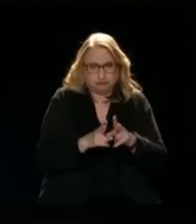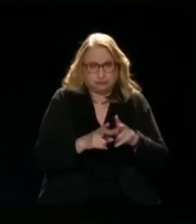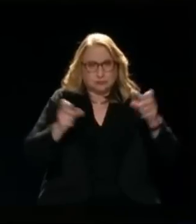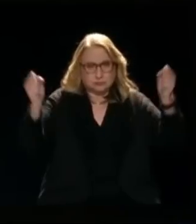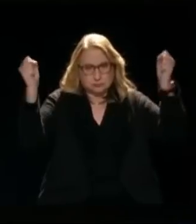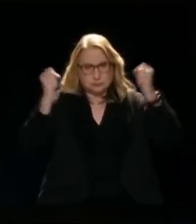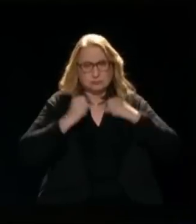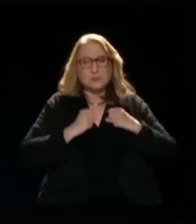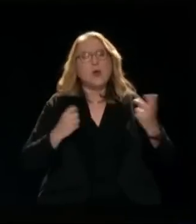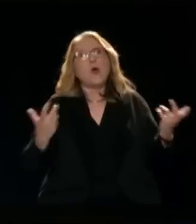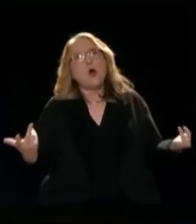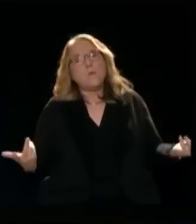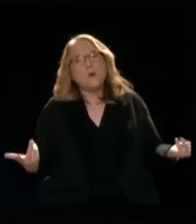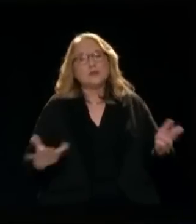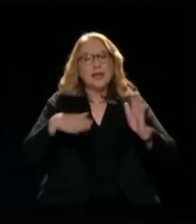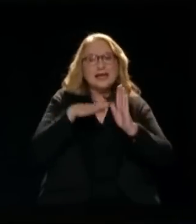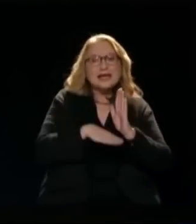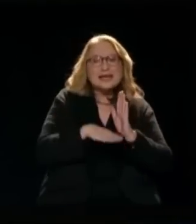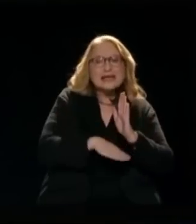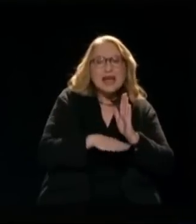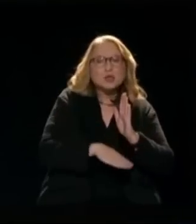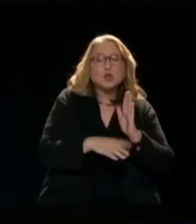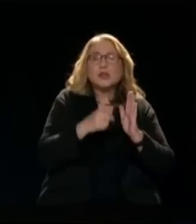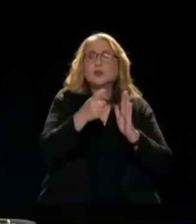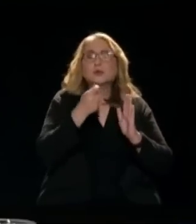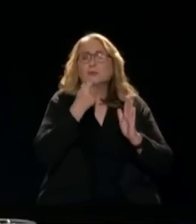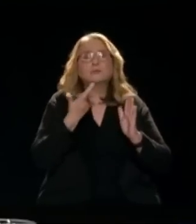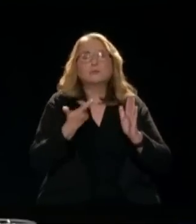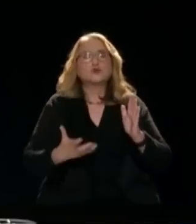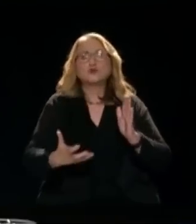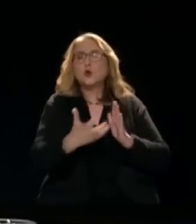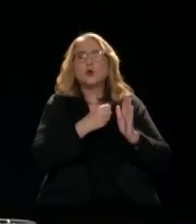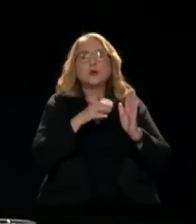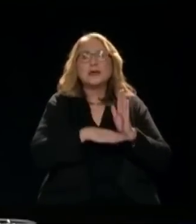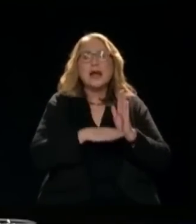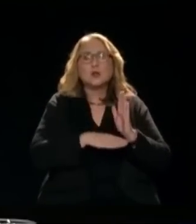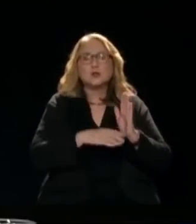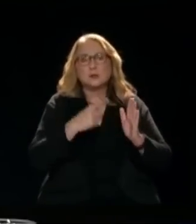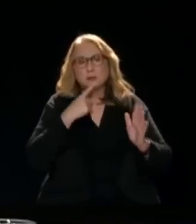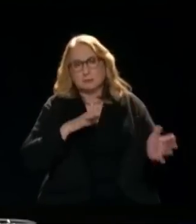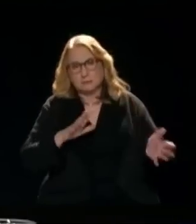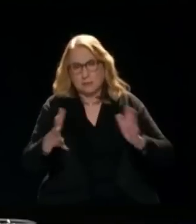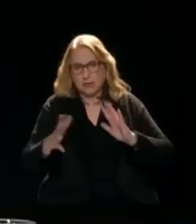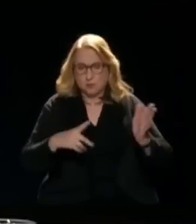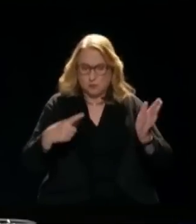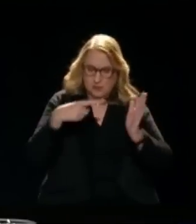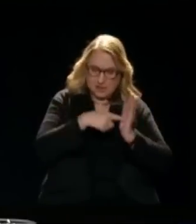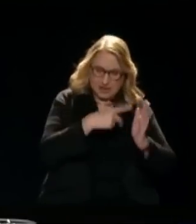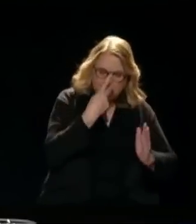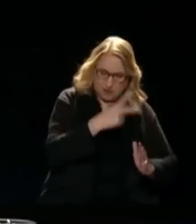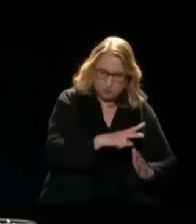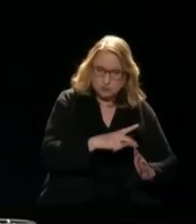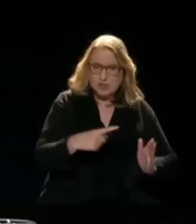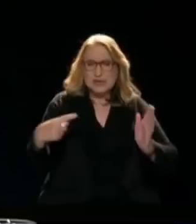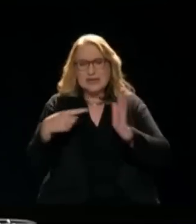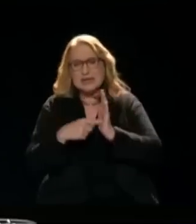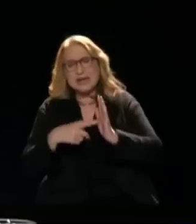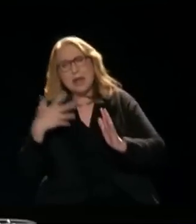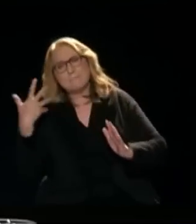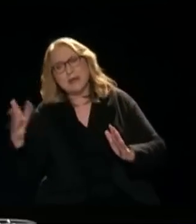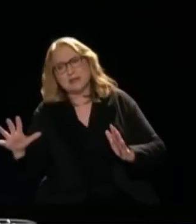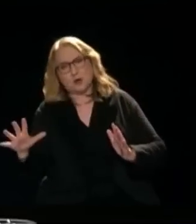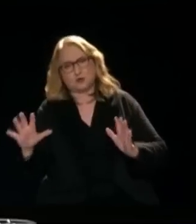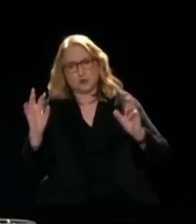κατώτατο βασικό εισόδημα. Πόσο? Σημαίνει ότι πρέπει να κινηθεί γύρω στα 1.200 με 1.500 ανάλογα την οικογενειακή